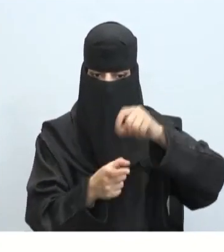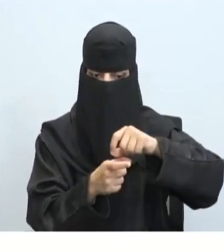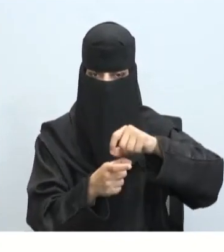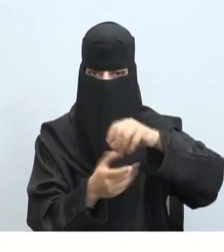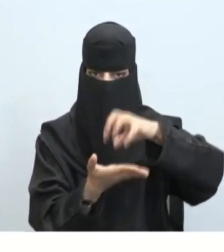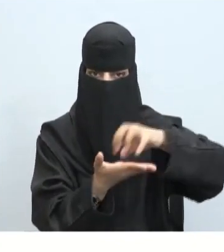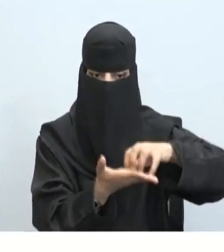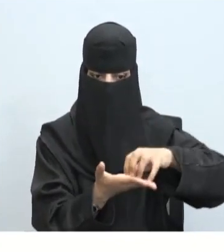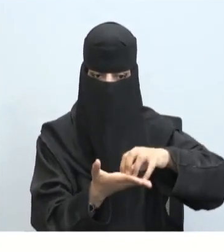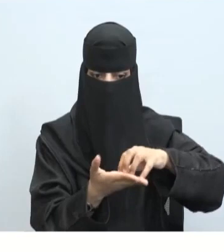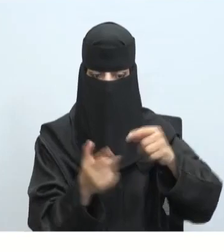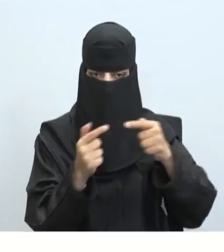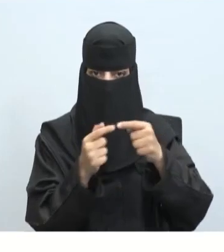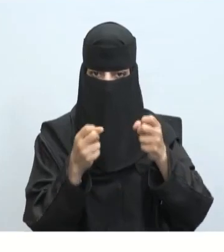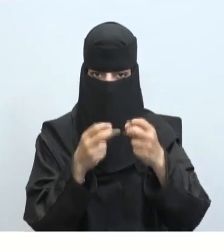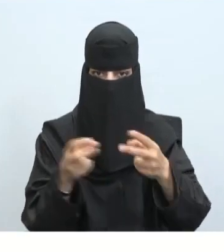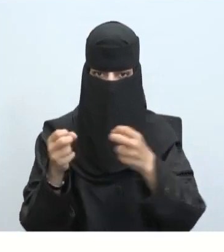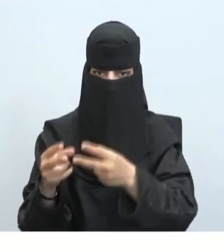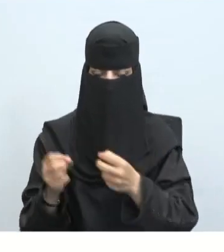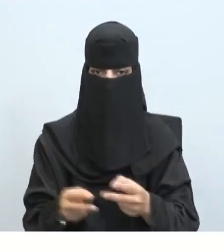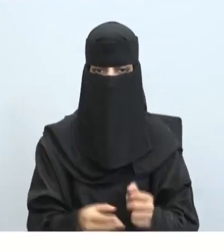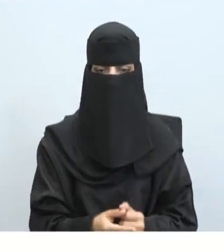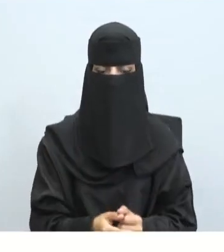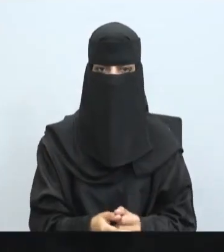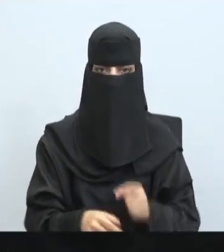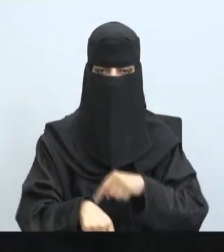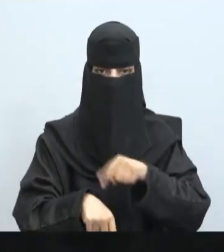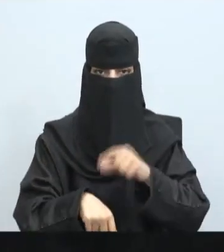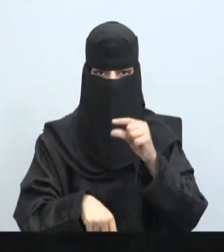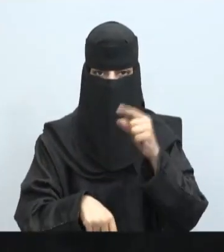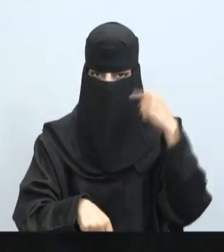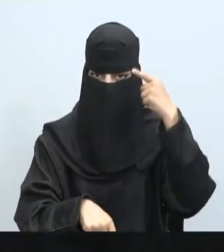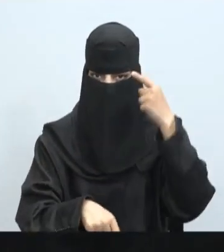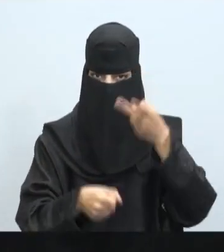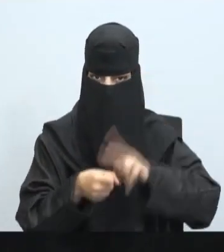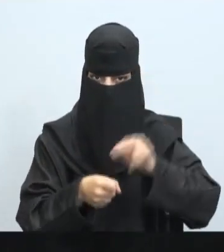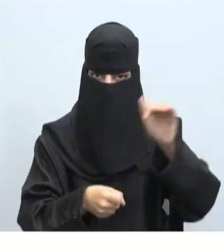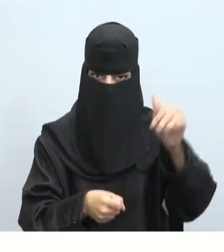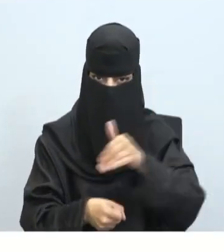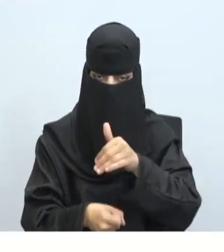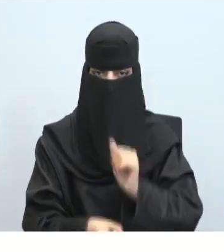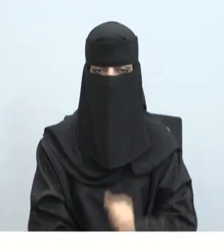الاماكن التي فتحوها حن اعطيكم دقيقه للتفكير ونرجع